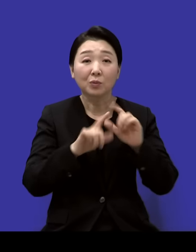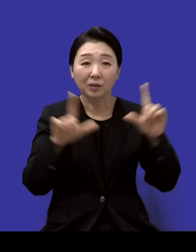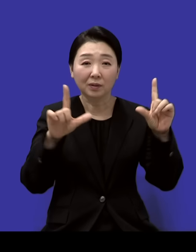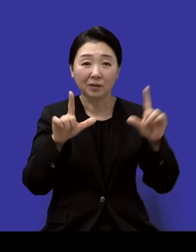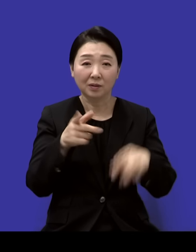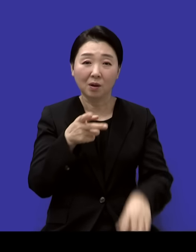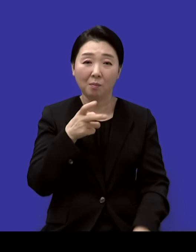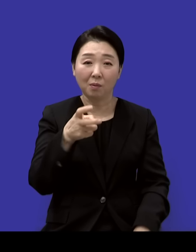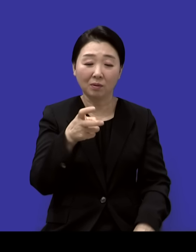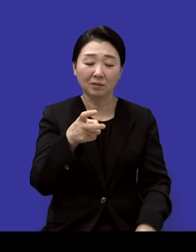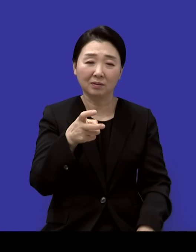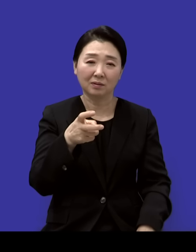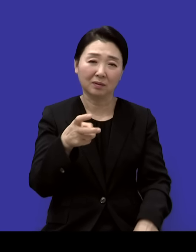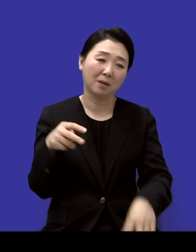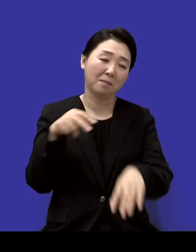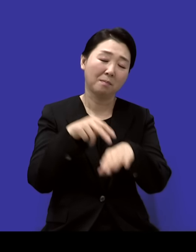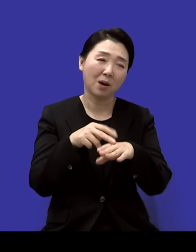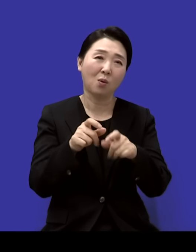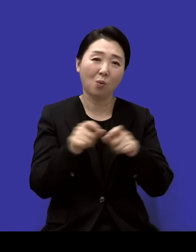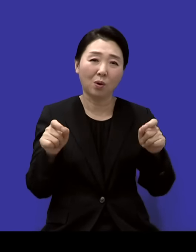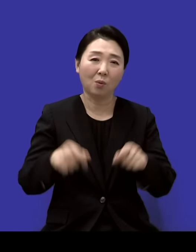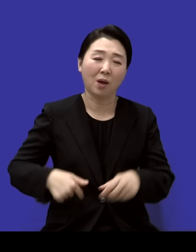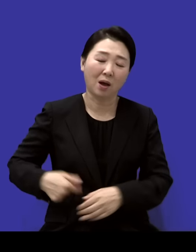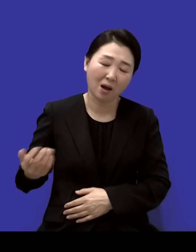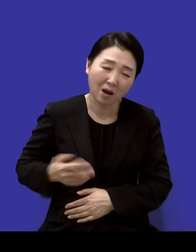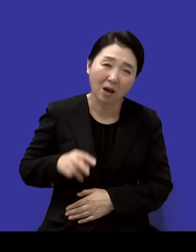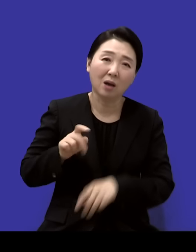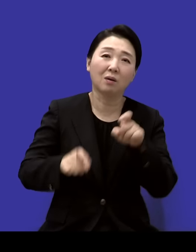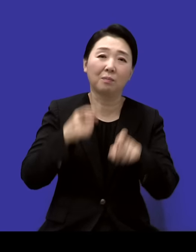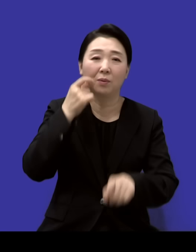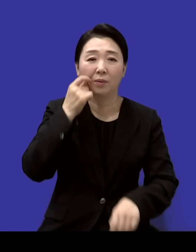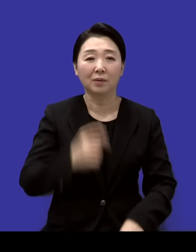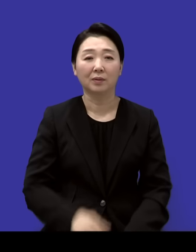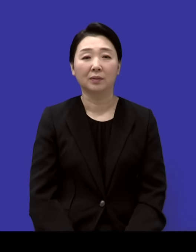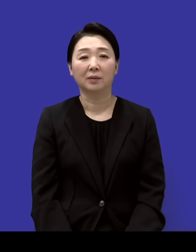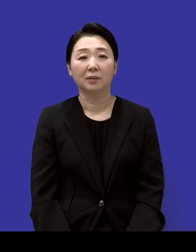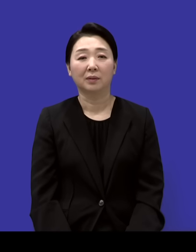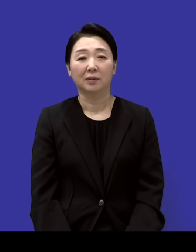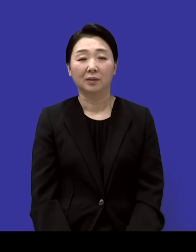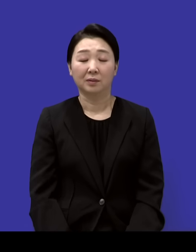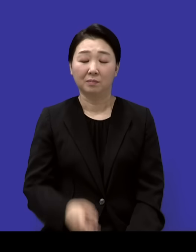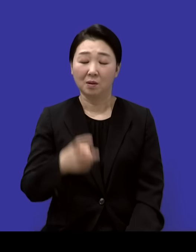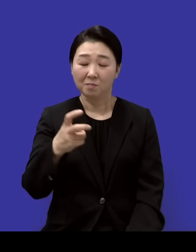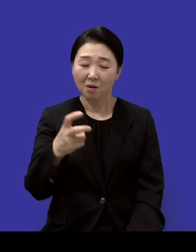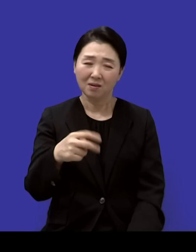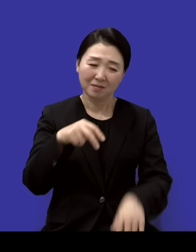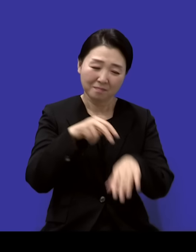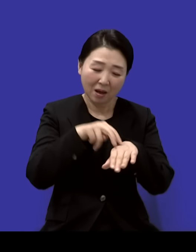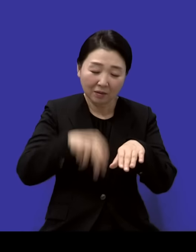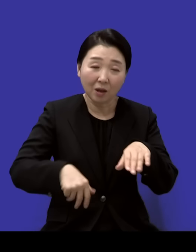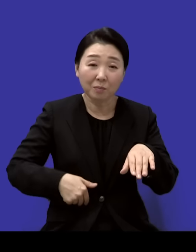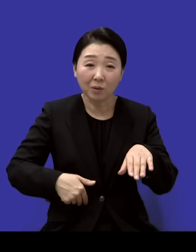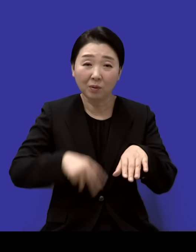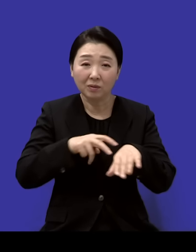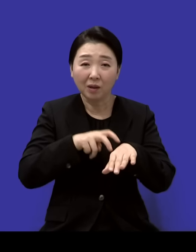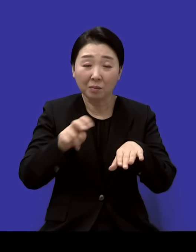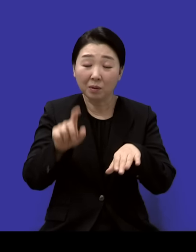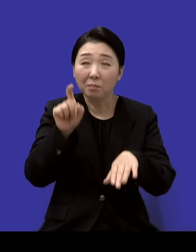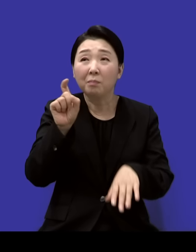이제 타는 것도 엄청 오래 걸려요. 한 번 통증이 시작되면 못 걷거든요. 네. 겨우겨우 잡아서 타고 내려야 되는데 내리려고